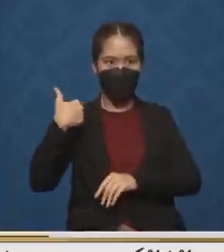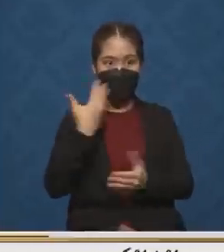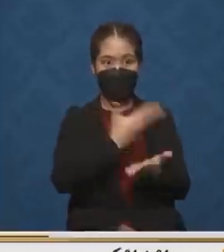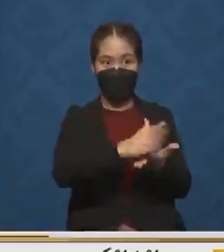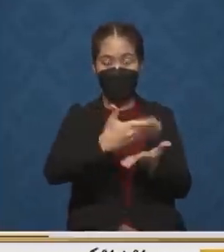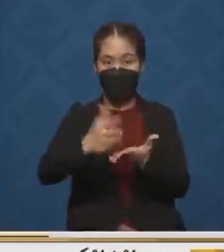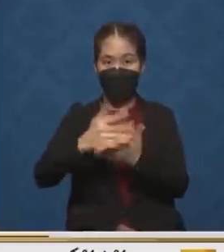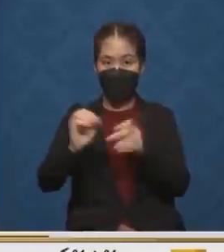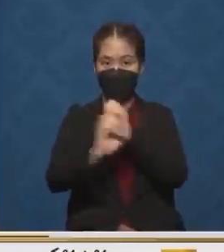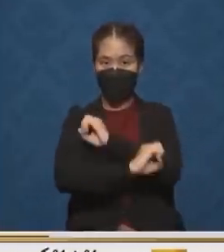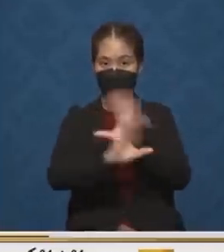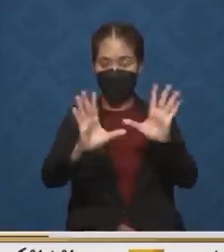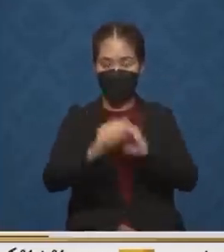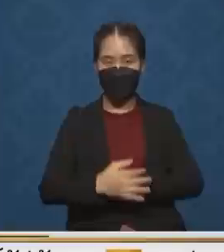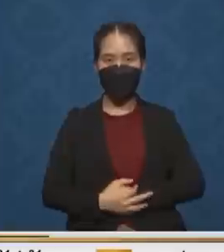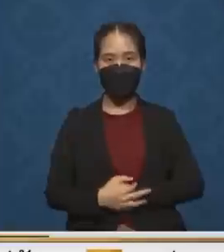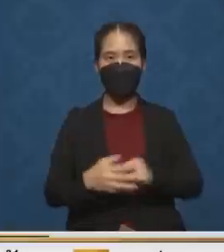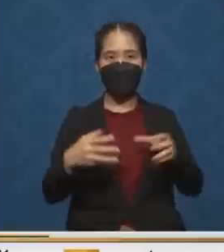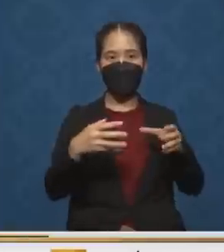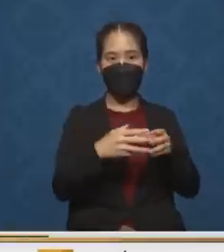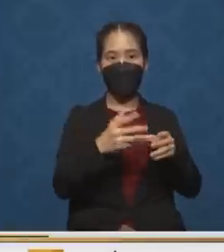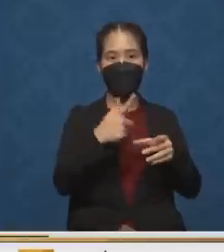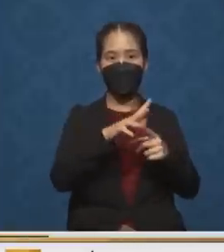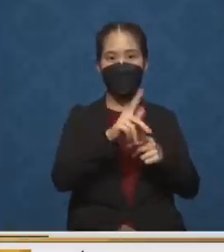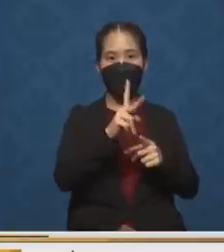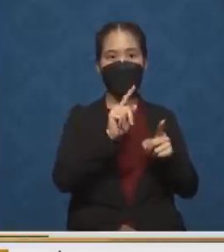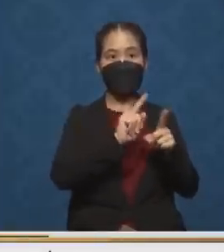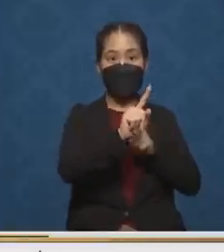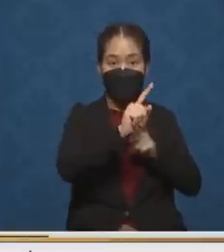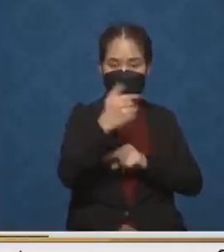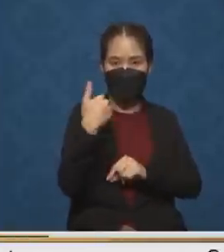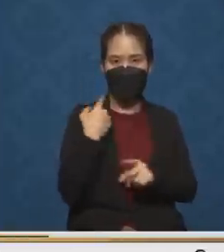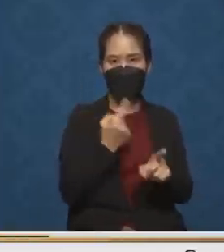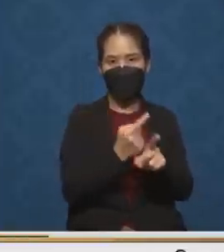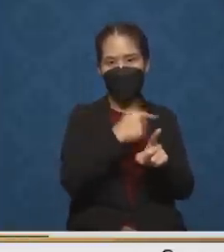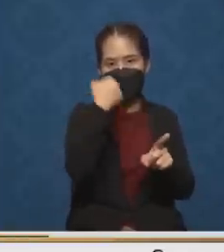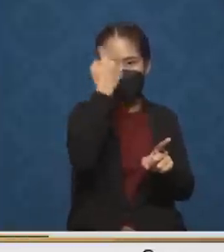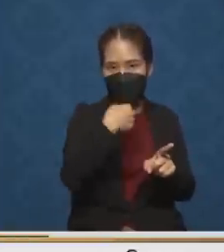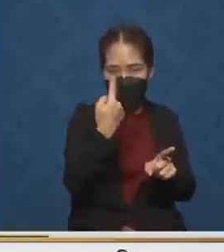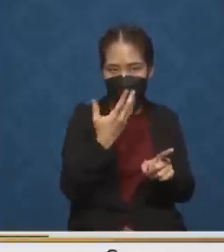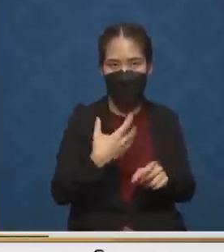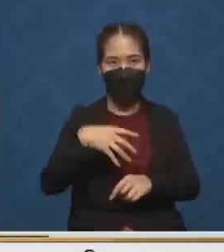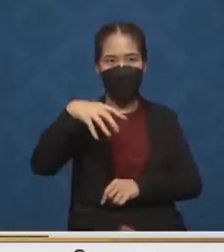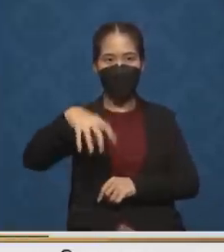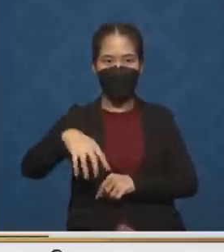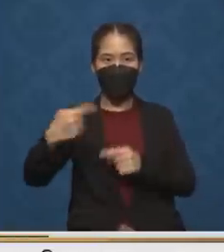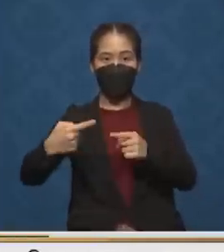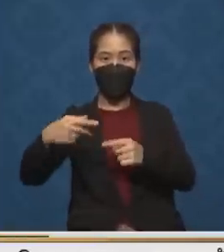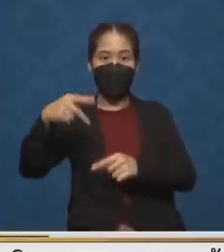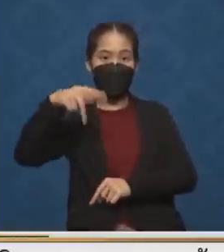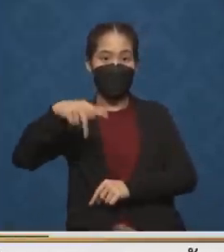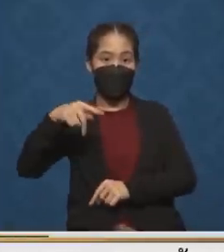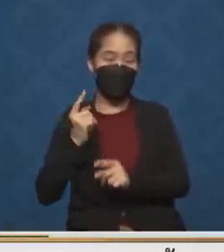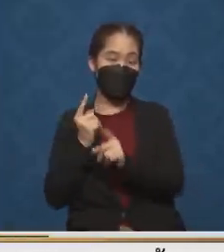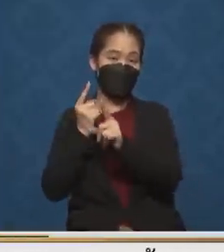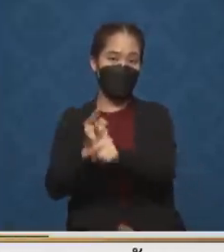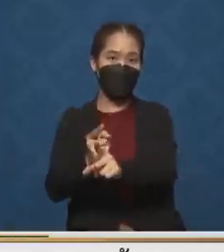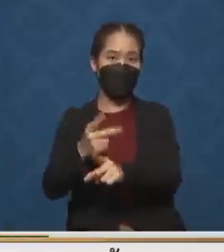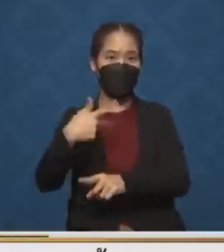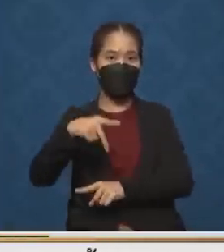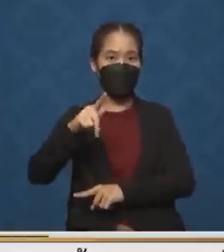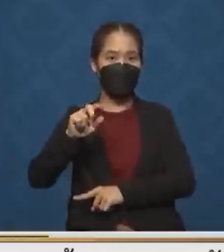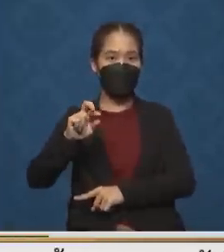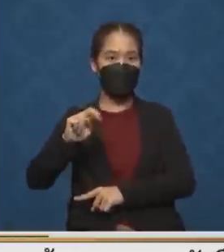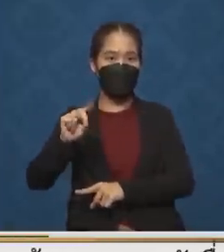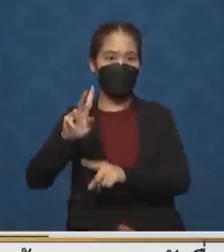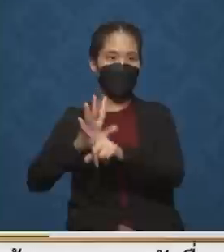ทำชัดเจนกองทับภาคหนึงให้ไปติดตามคสิโรธค้ามภัยบูรรณ่วยสงคามพิเศษให้ไปติดตามคุณประกอนอาร